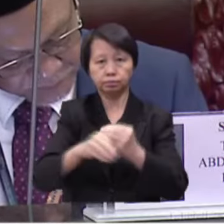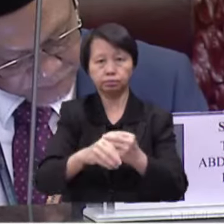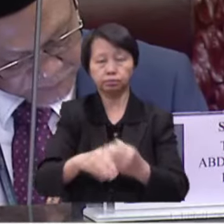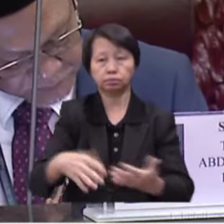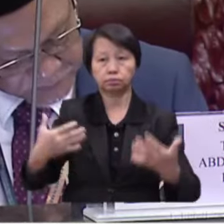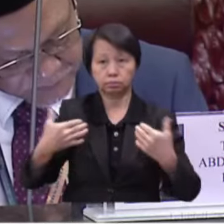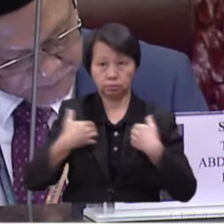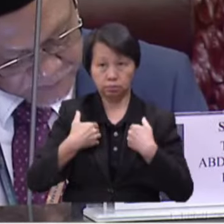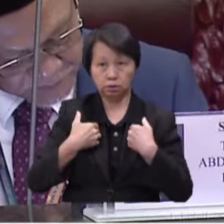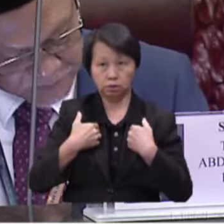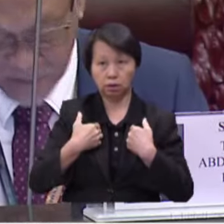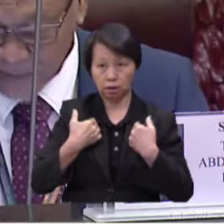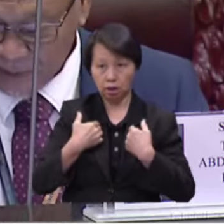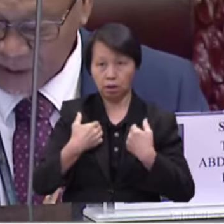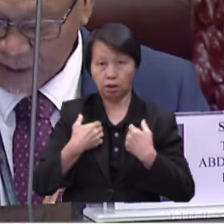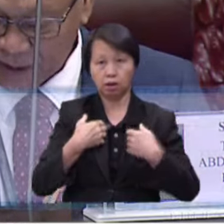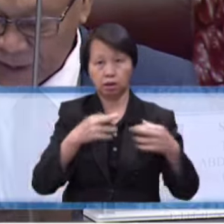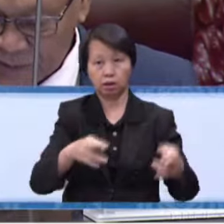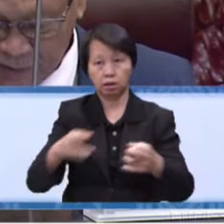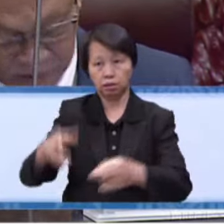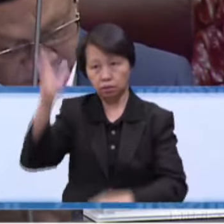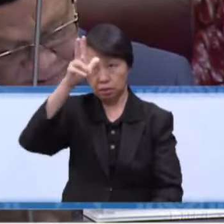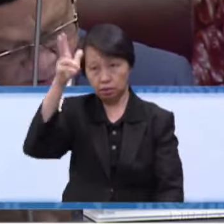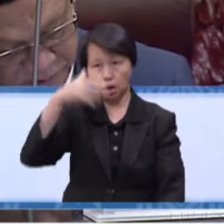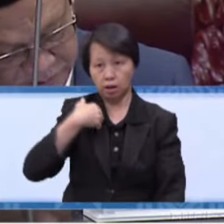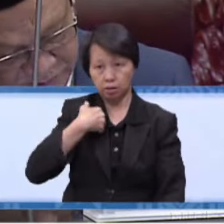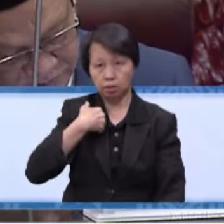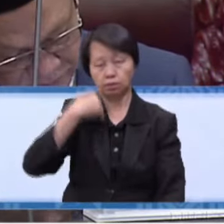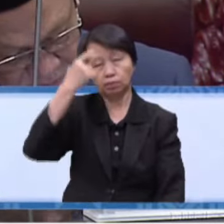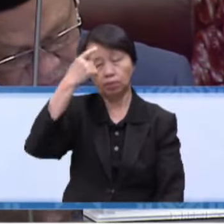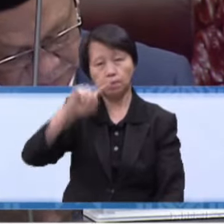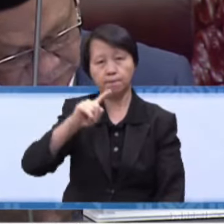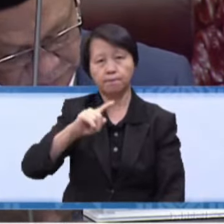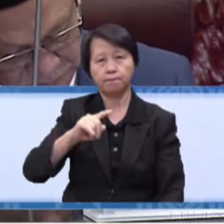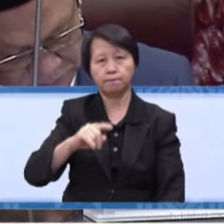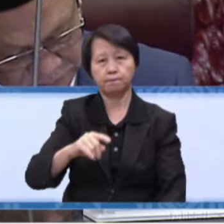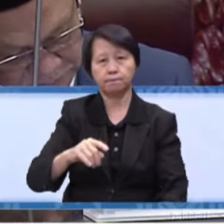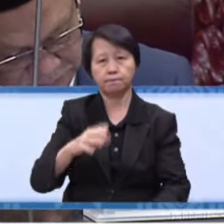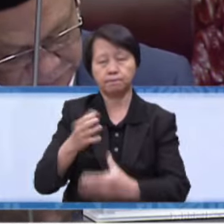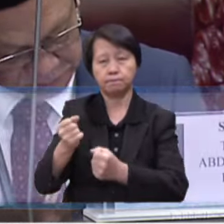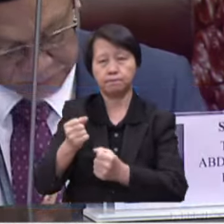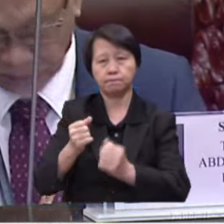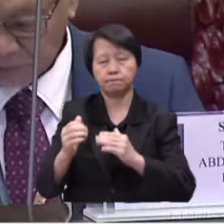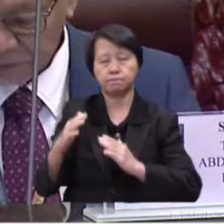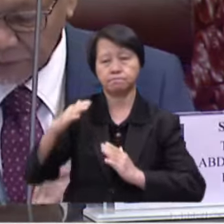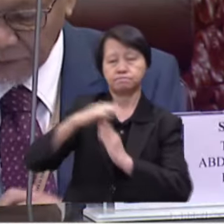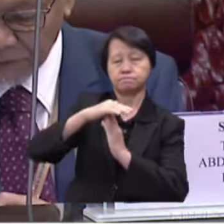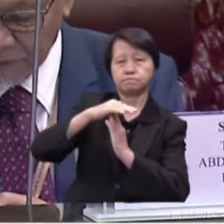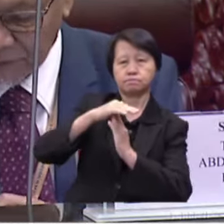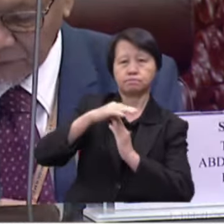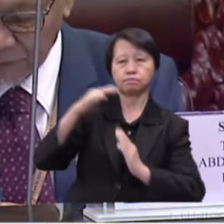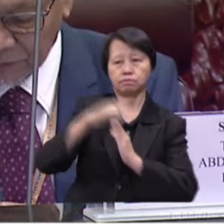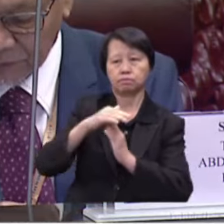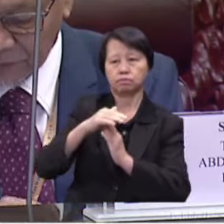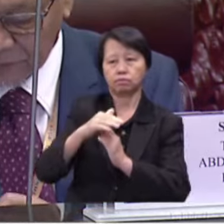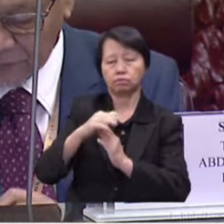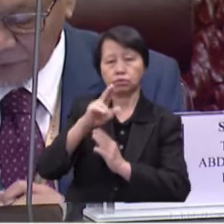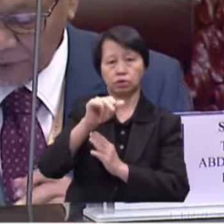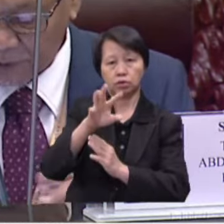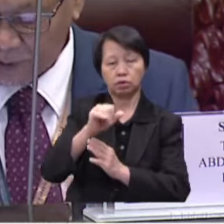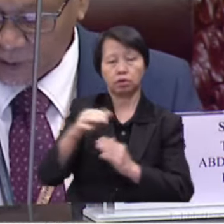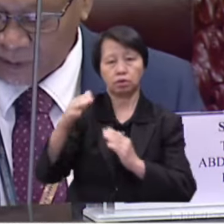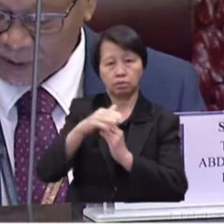terdapat perancangan dari kerajaan untuk menambah mata uang Ringgit Malaysia kepada mata uang